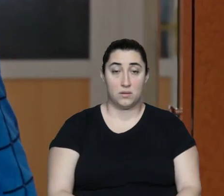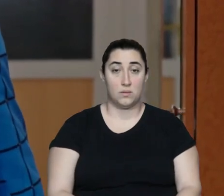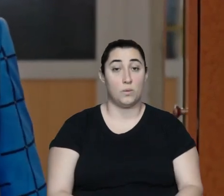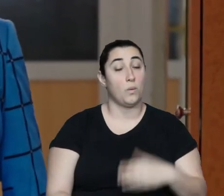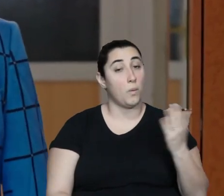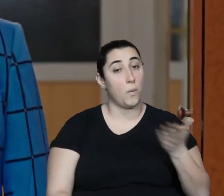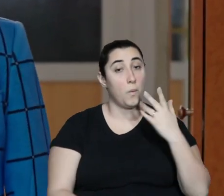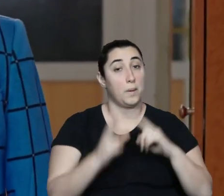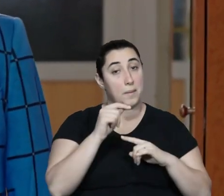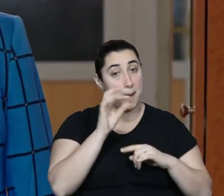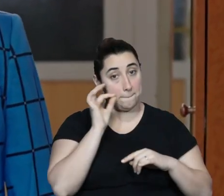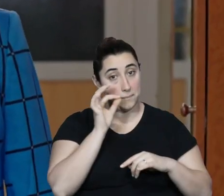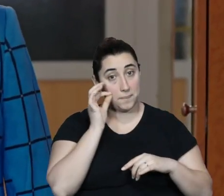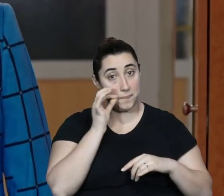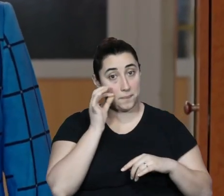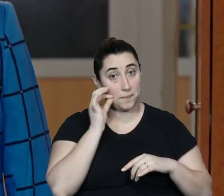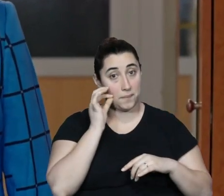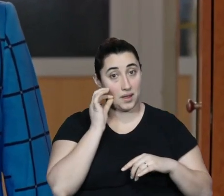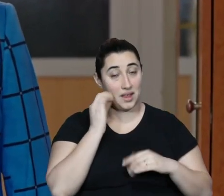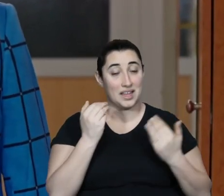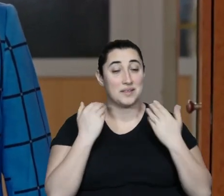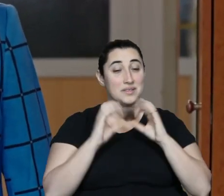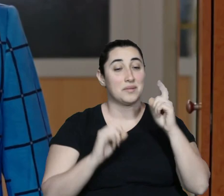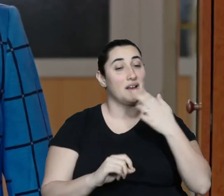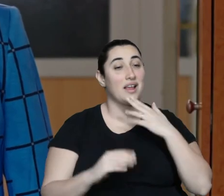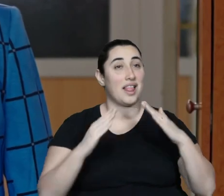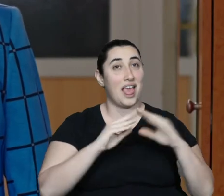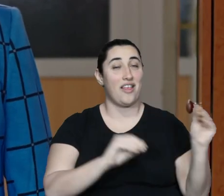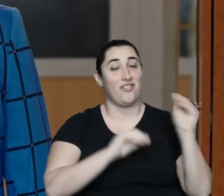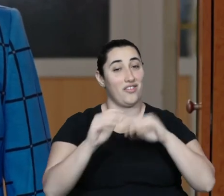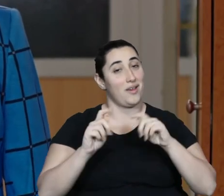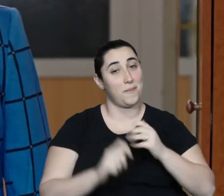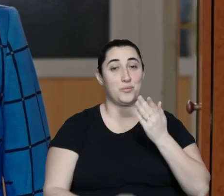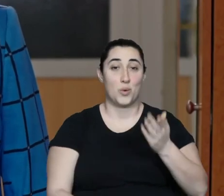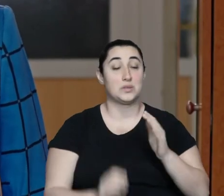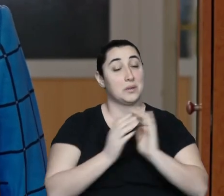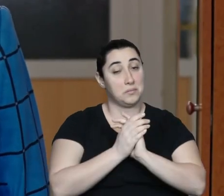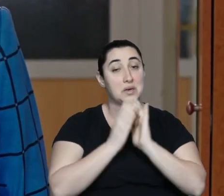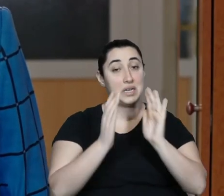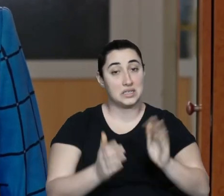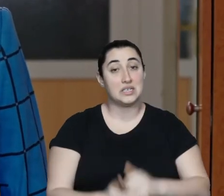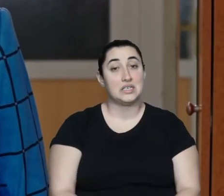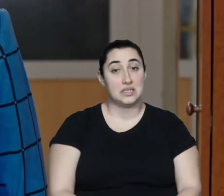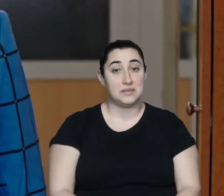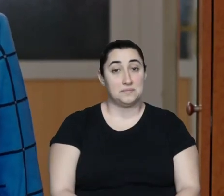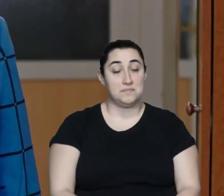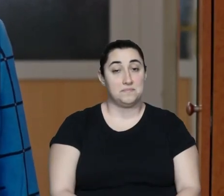Oo İbrahim Bey. Yersiz yurtsuz bir kadına ev bark sahibi yapıyorsunuz. Tebrik ederim